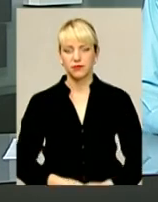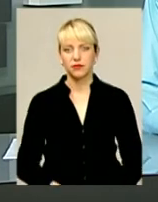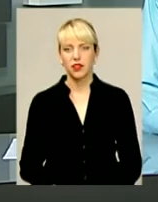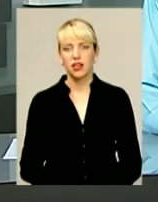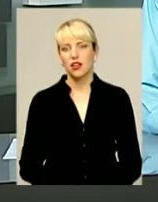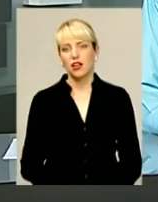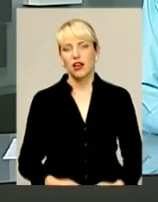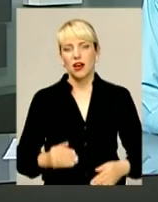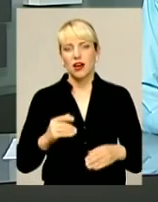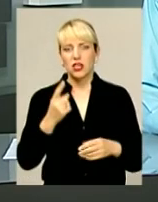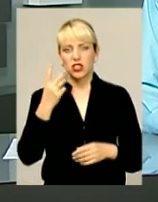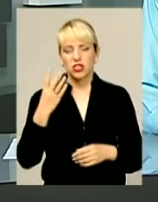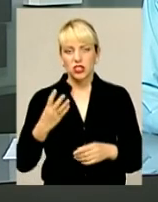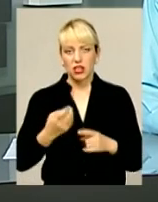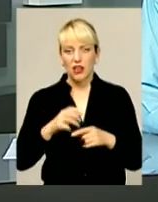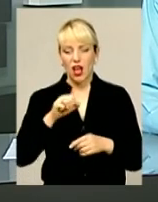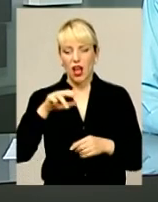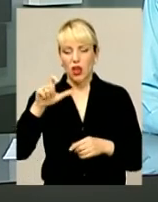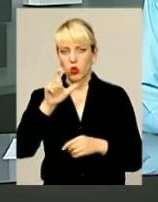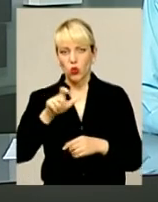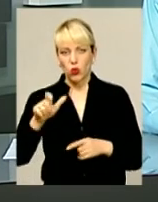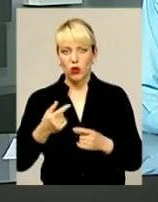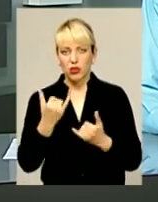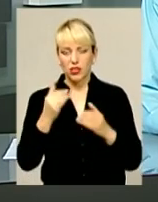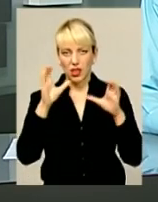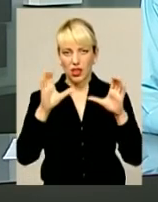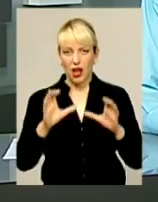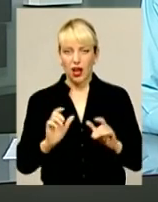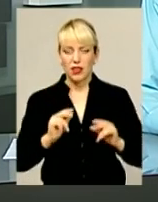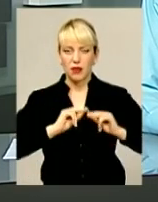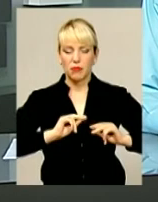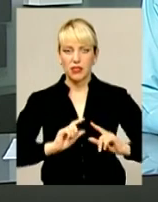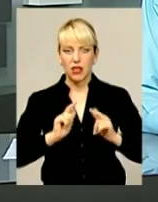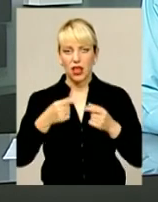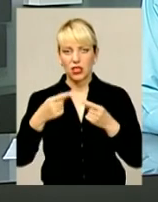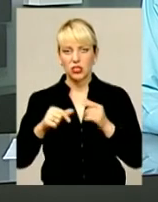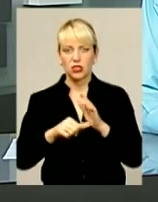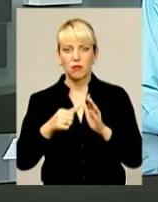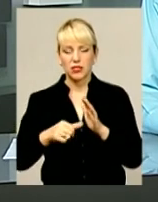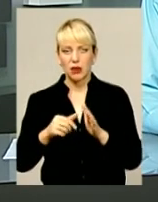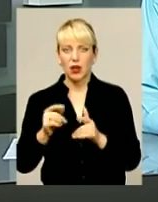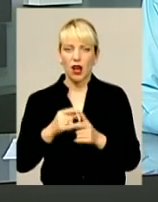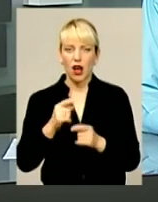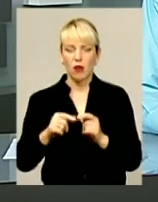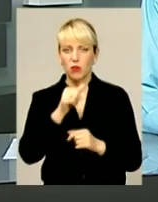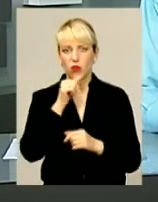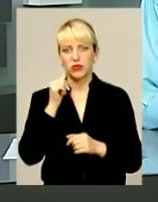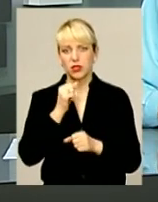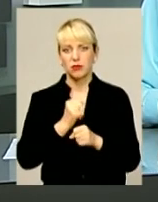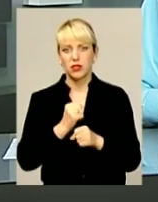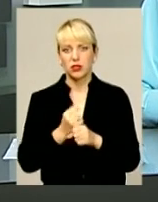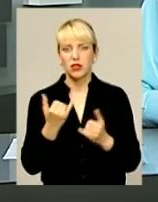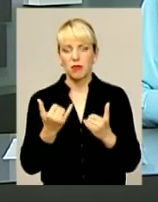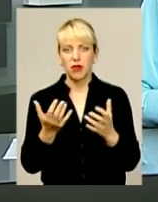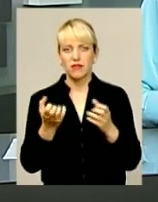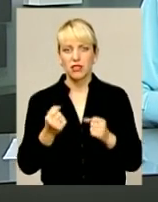Менше четверті атошників краю нині легально працевлаштовані. Інші – безробітні або ж працюють у тіні. Тепер узяти на роботу бійця,